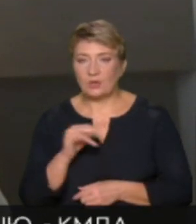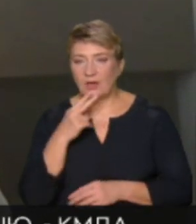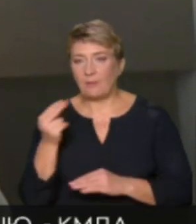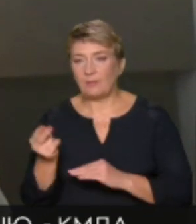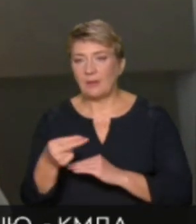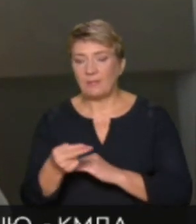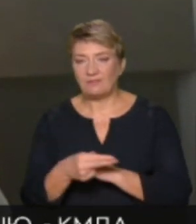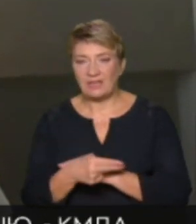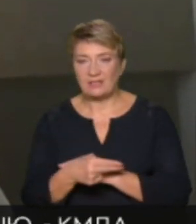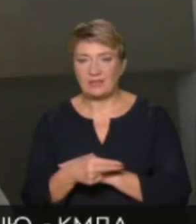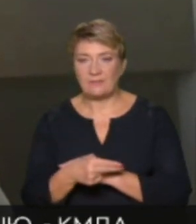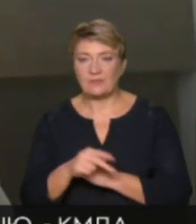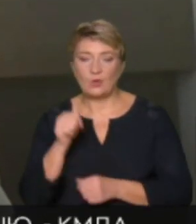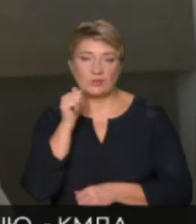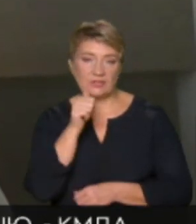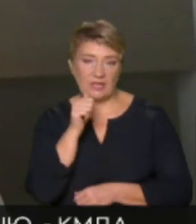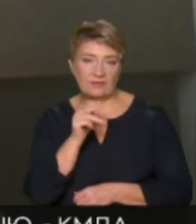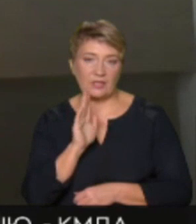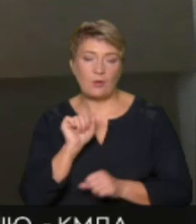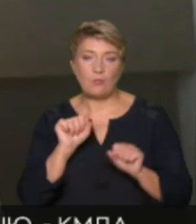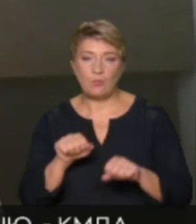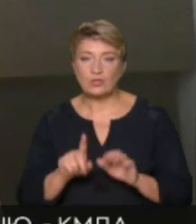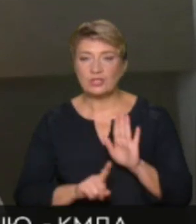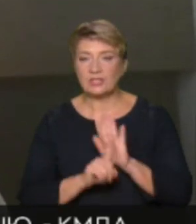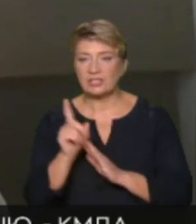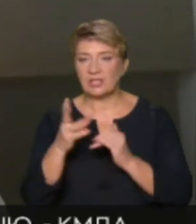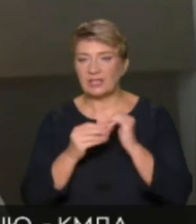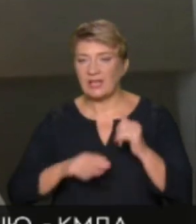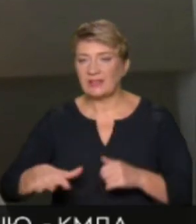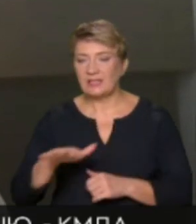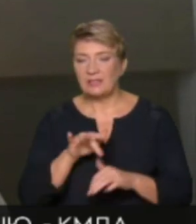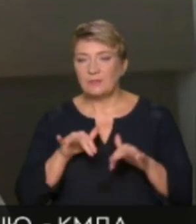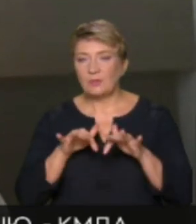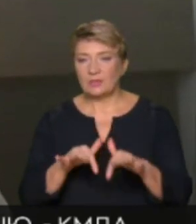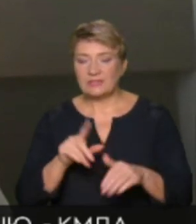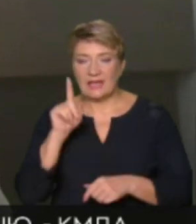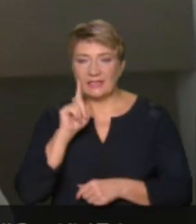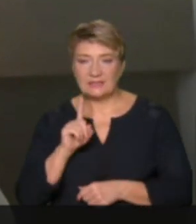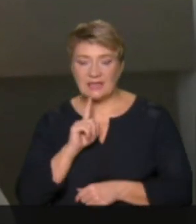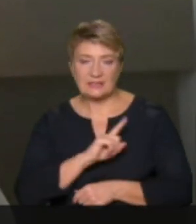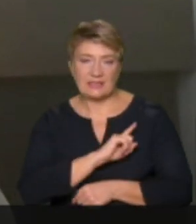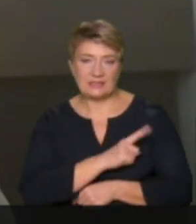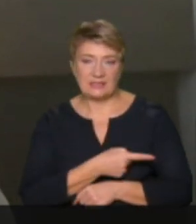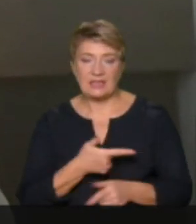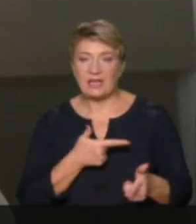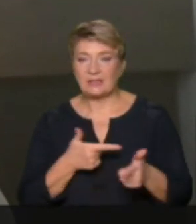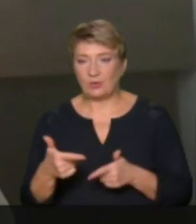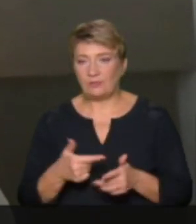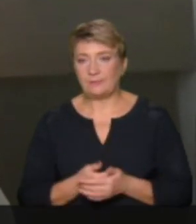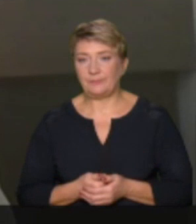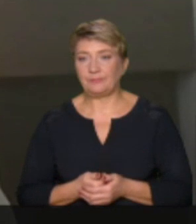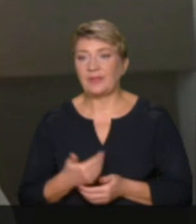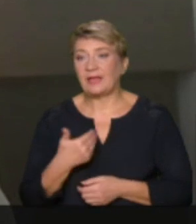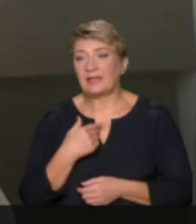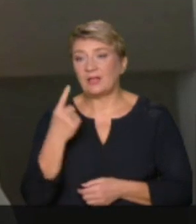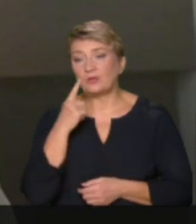проповедников, то завтра уже можно начинать наземную операцию. Израильские силы готовы. И я думаю,